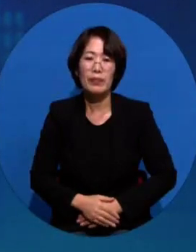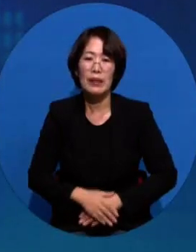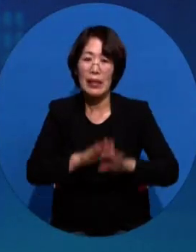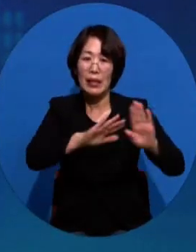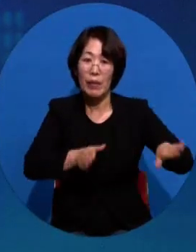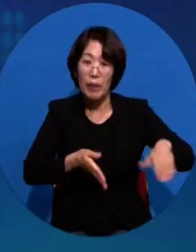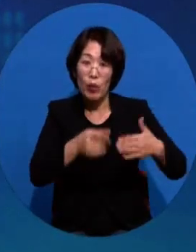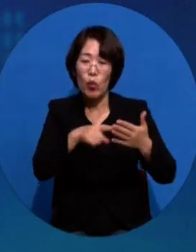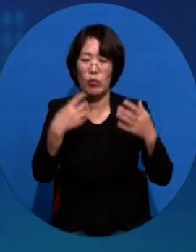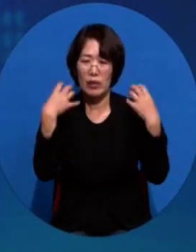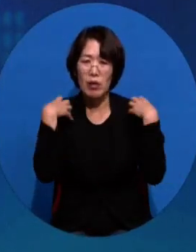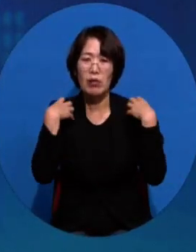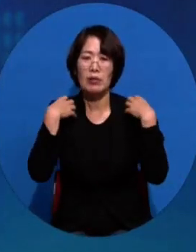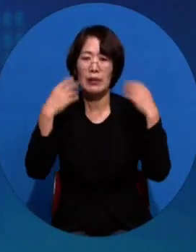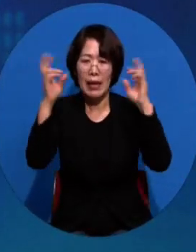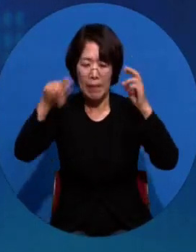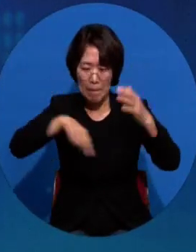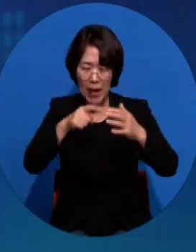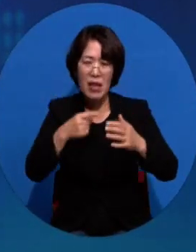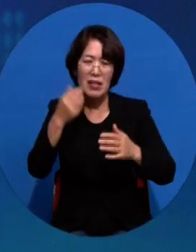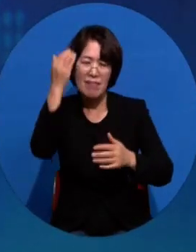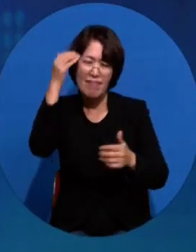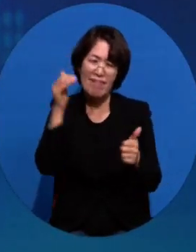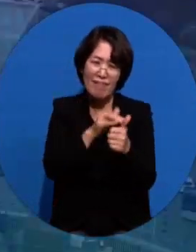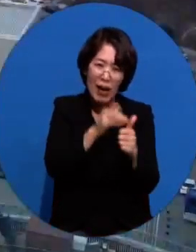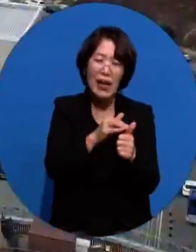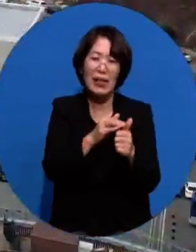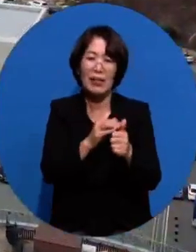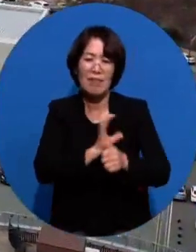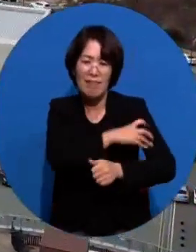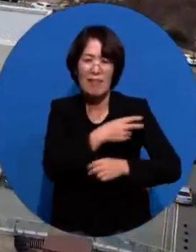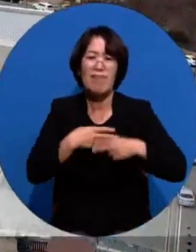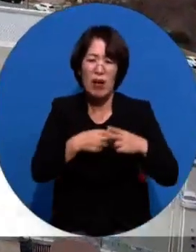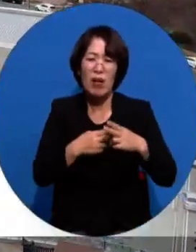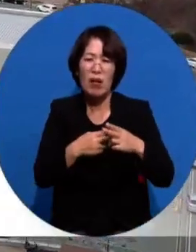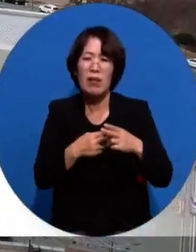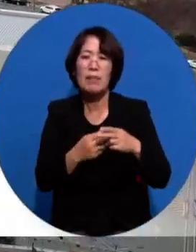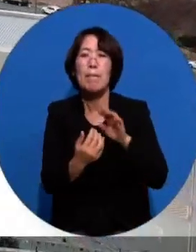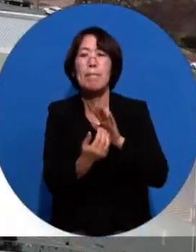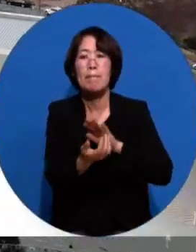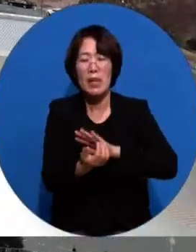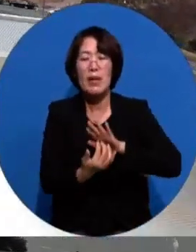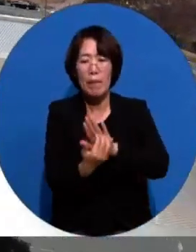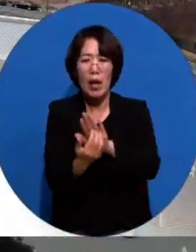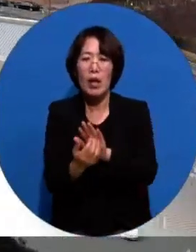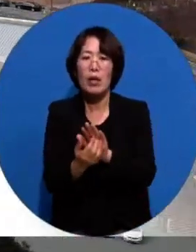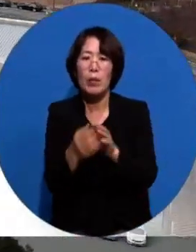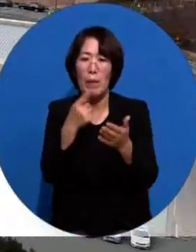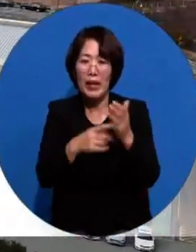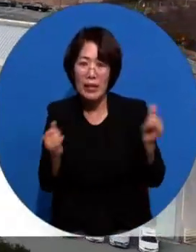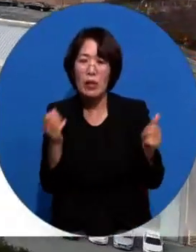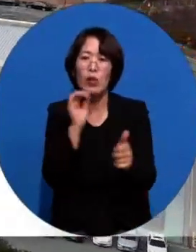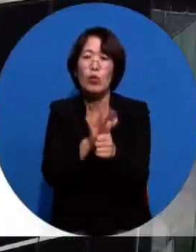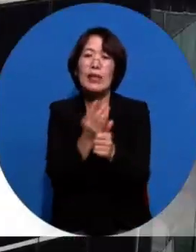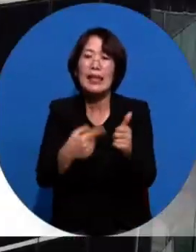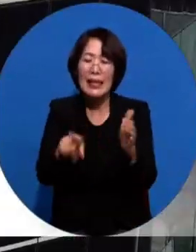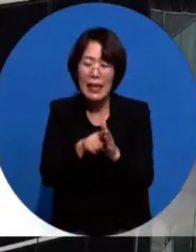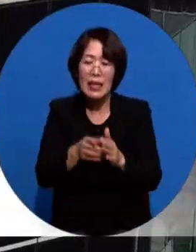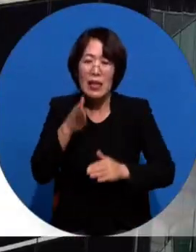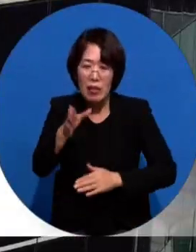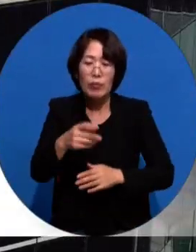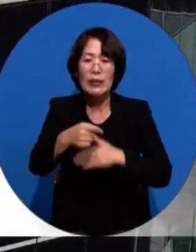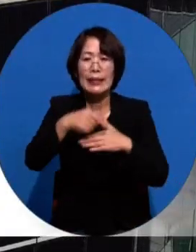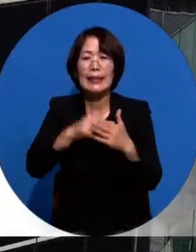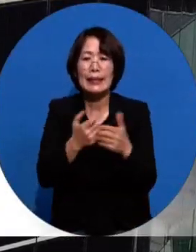전라남도 교육청에 직장 내 괴롭힘과 갑질을 예방하고 피해자를 돕기 위해 전문 심리상담사를 위촉해